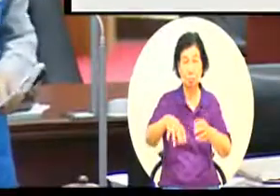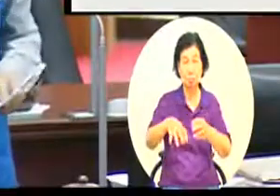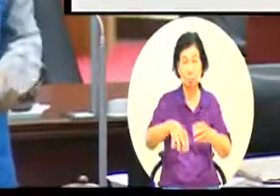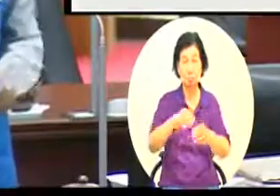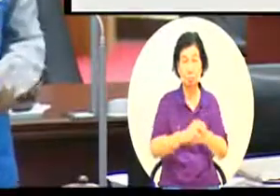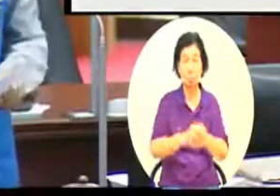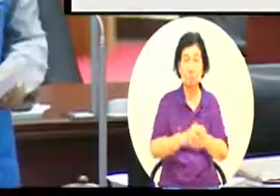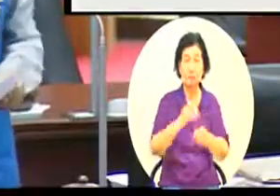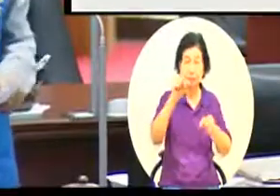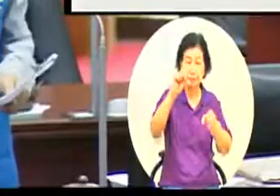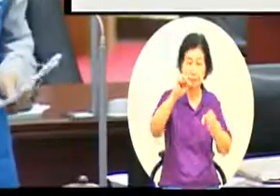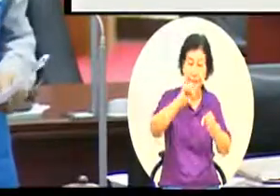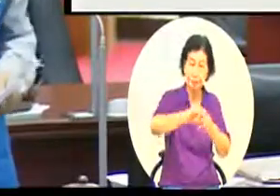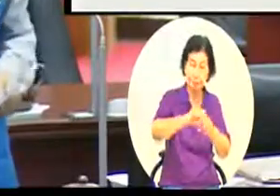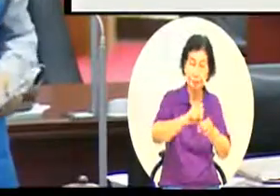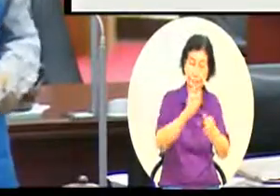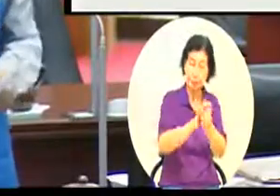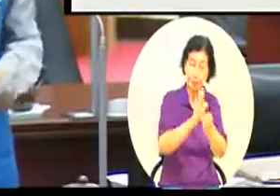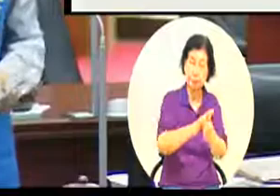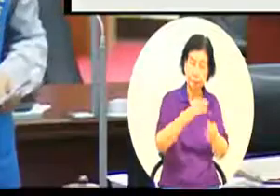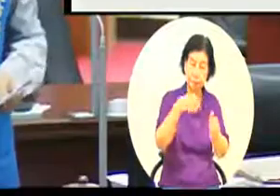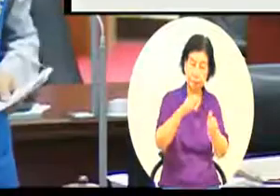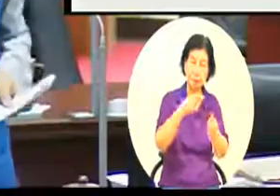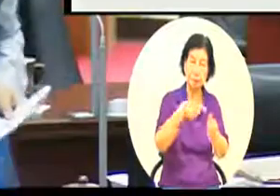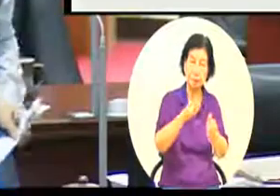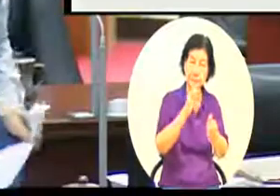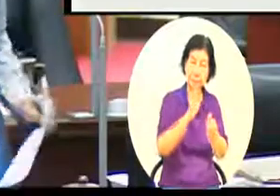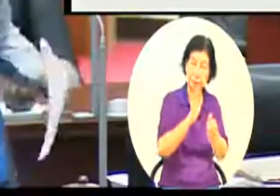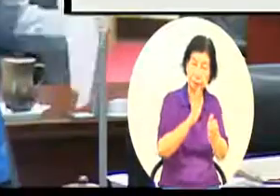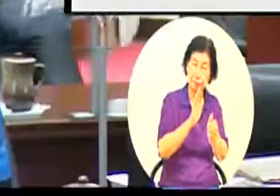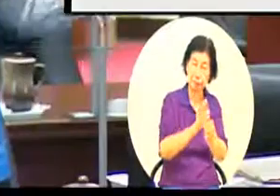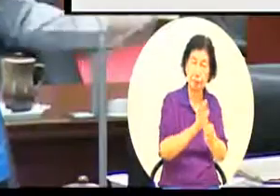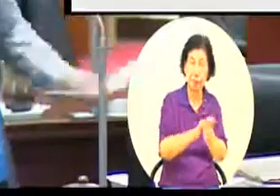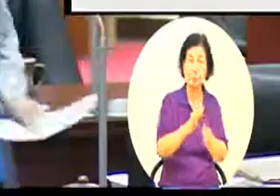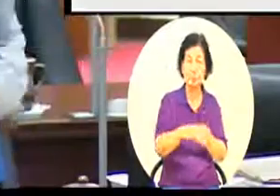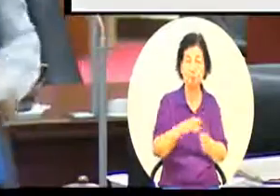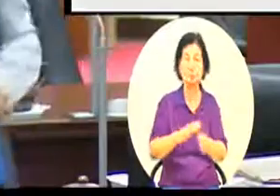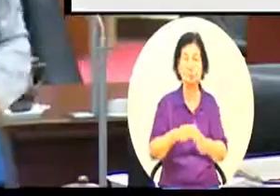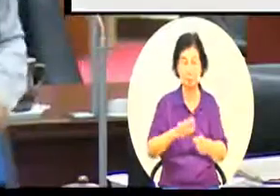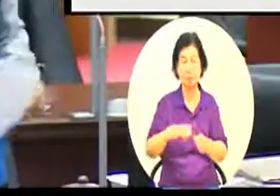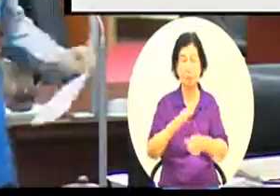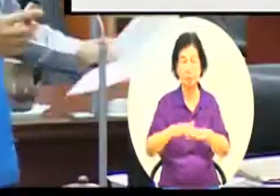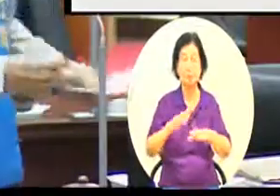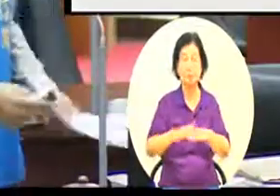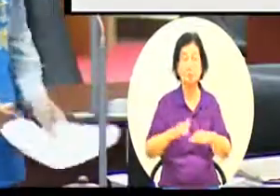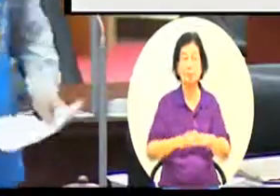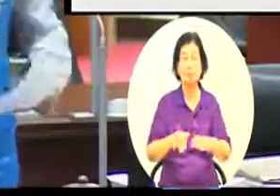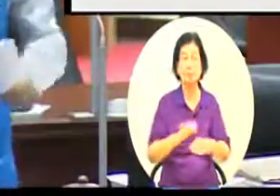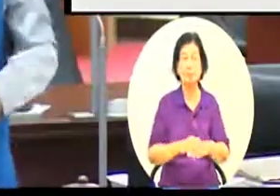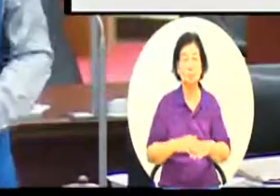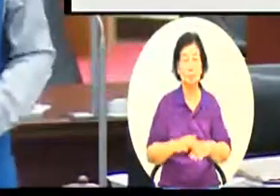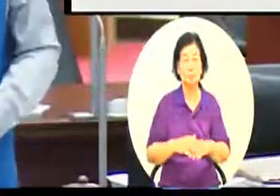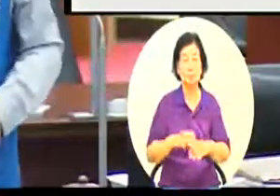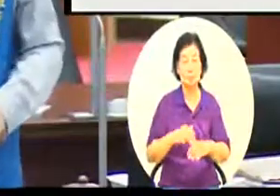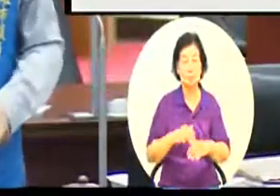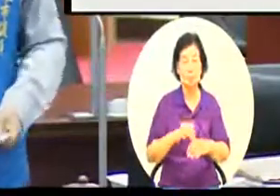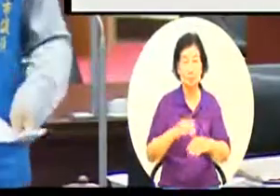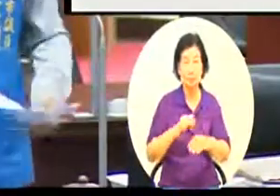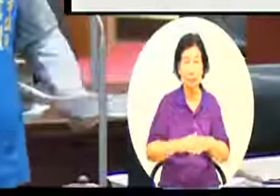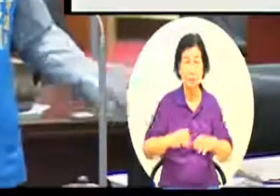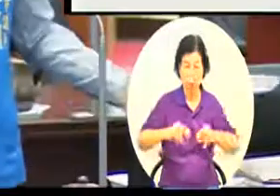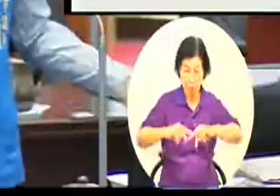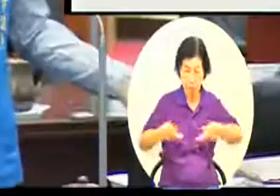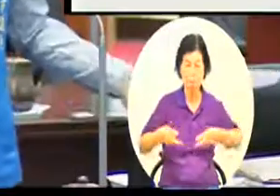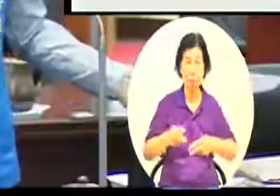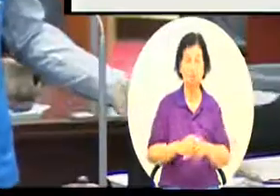话相信他很快就上手了。你若讲这个企业主，你甲辅导一个无改善。当